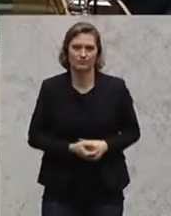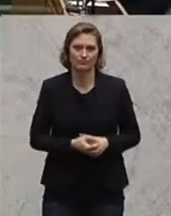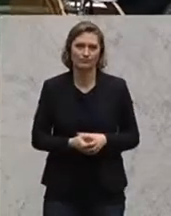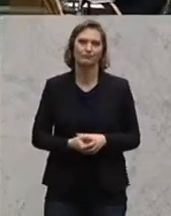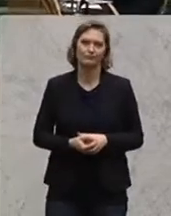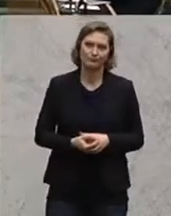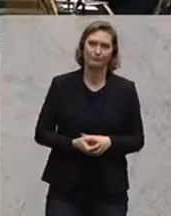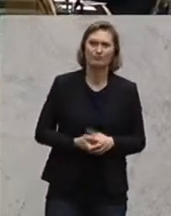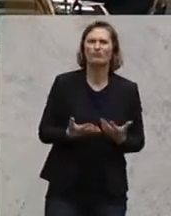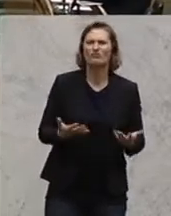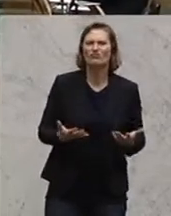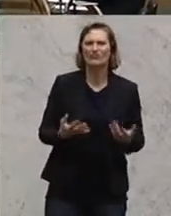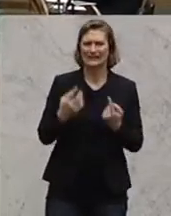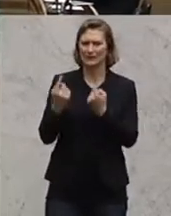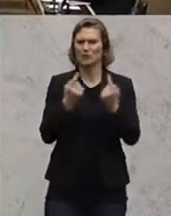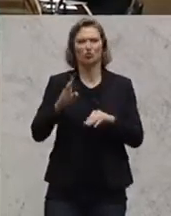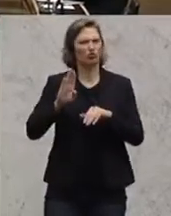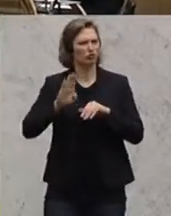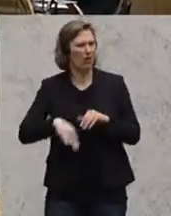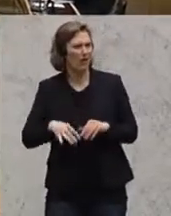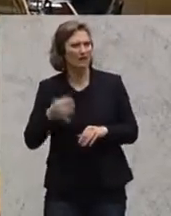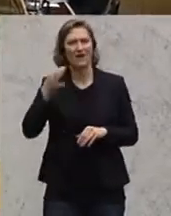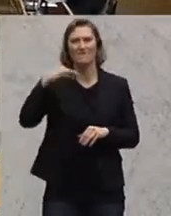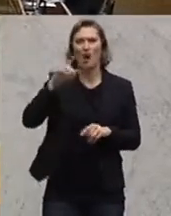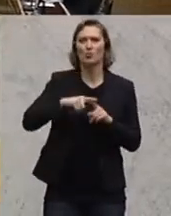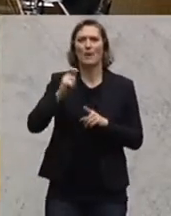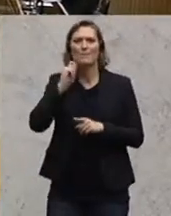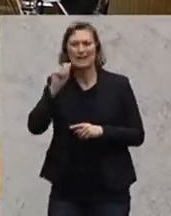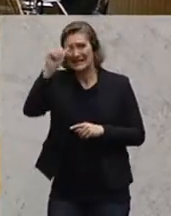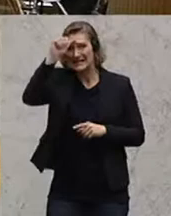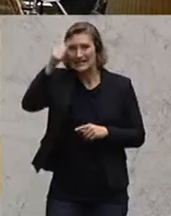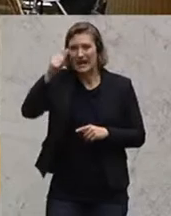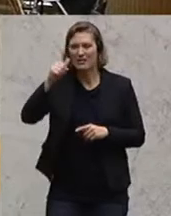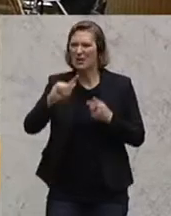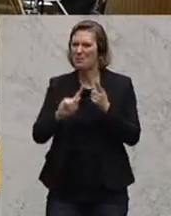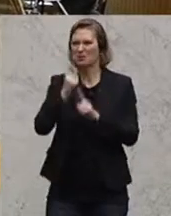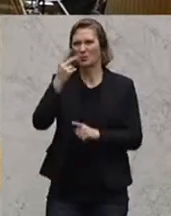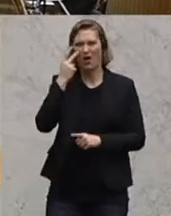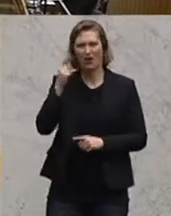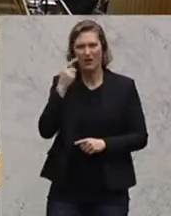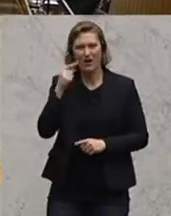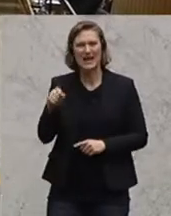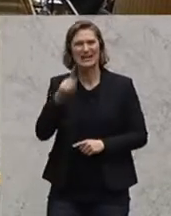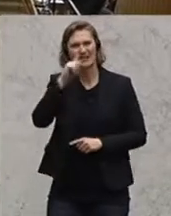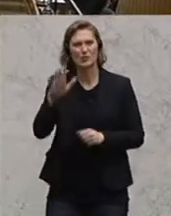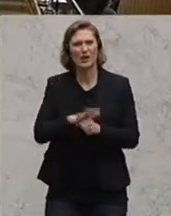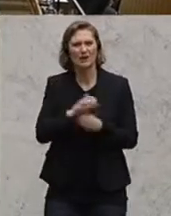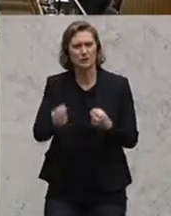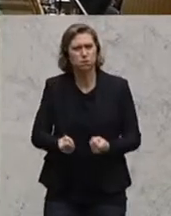Galerie. Die schlechte Situation von Frauen und Mädchen in Indien, insbesondere das hohe Ausmaß sexueller